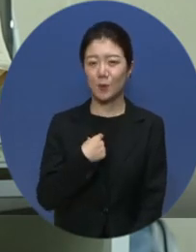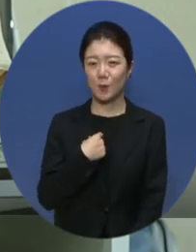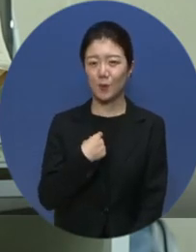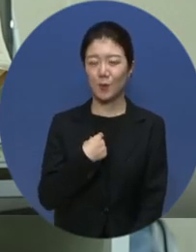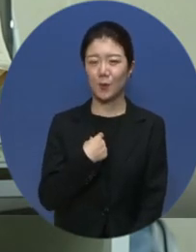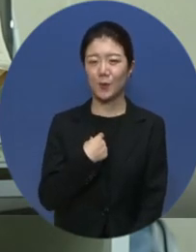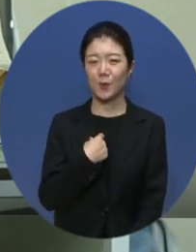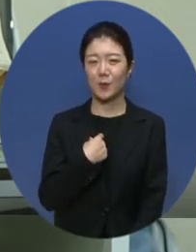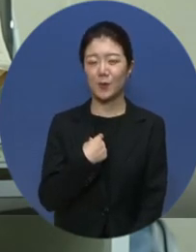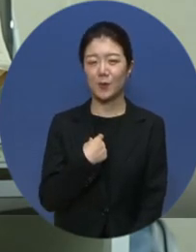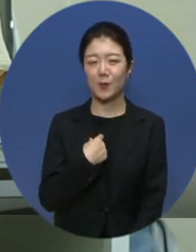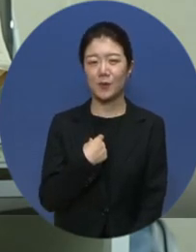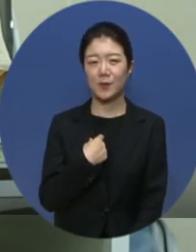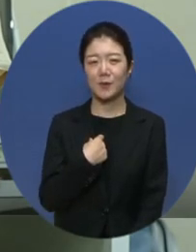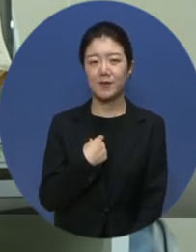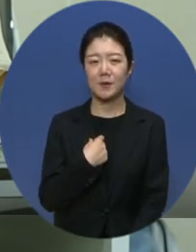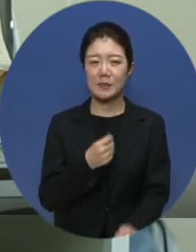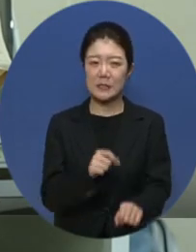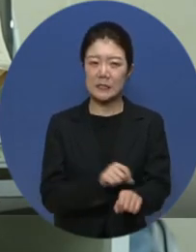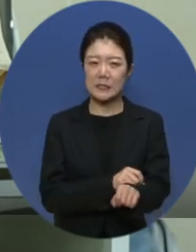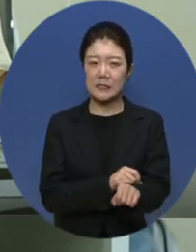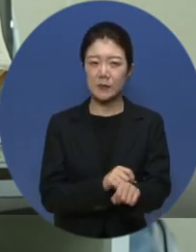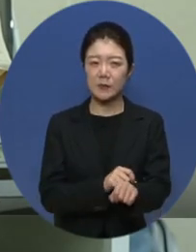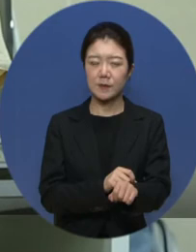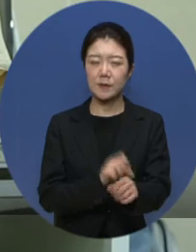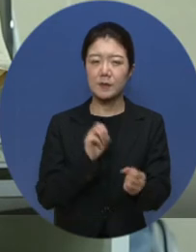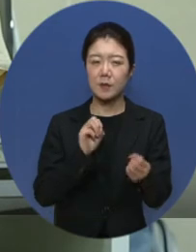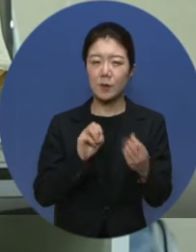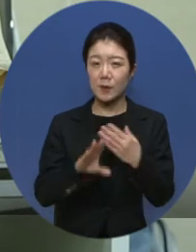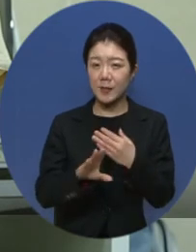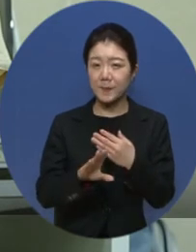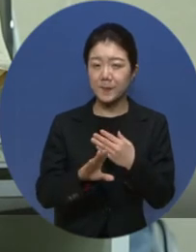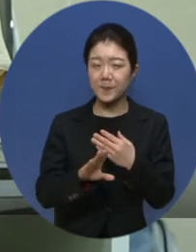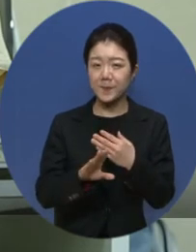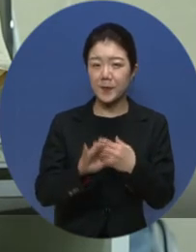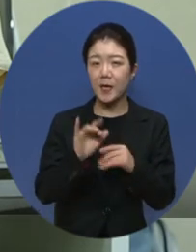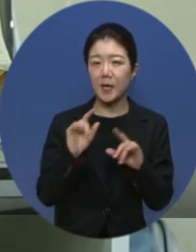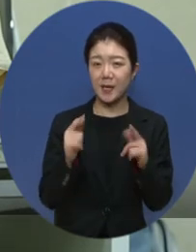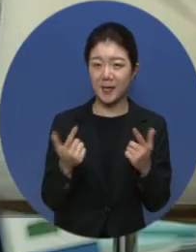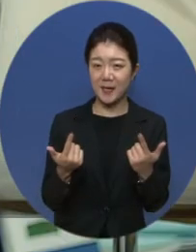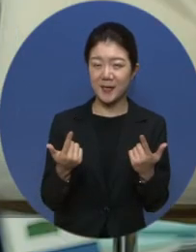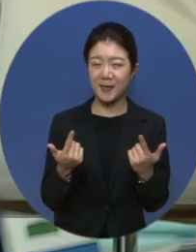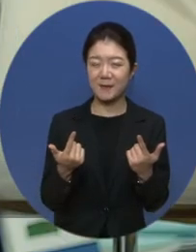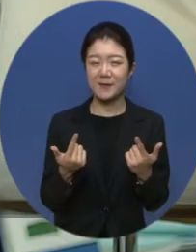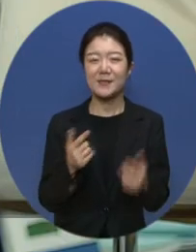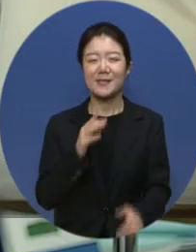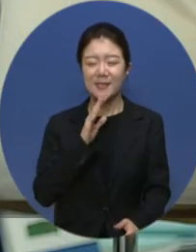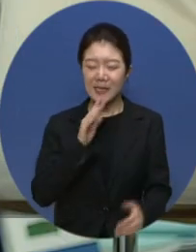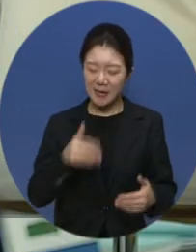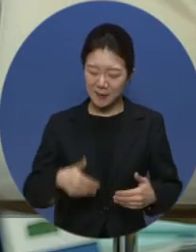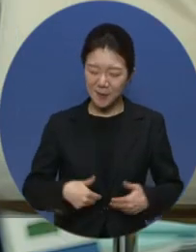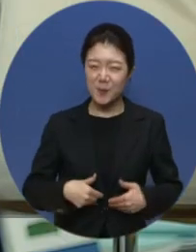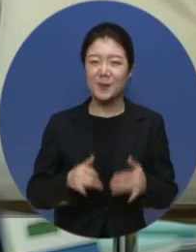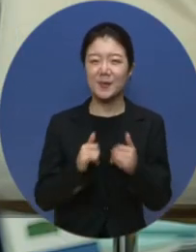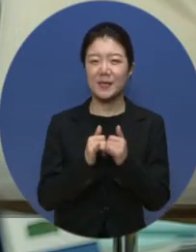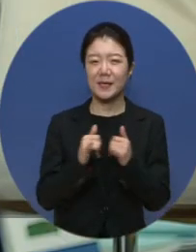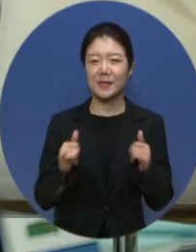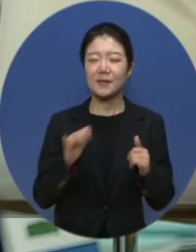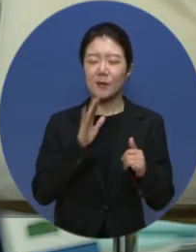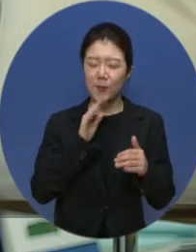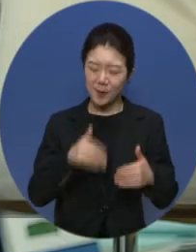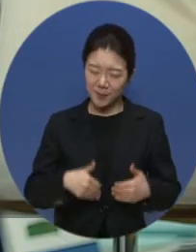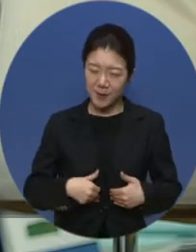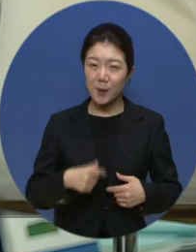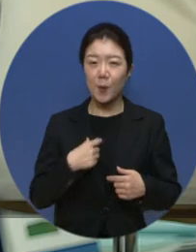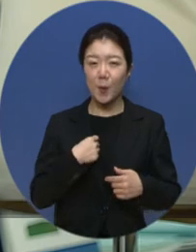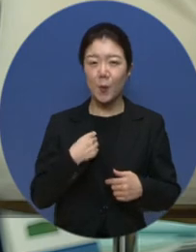게 어떤 딱 특정한 정답이라든가 어떤 그런 게 갖고 있는 게 아니고, 정말 필요한 사람한테 필요한